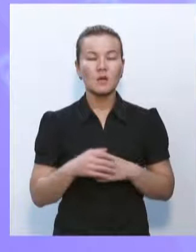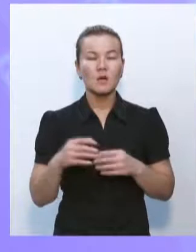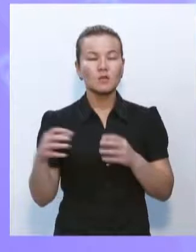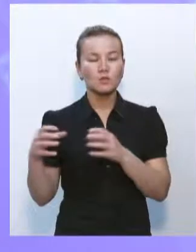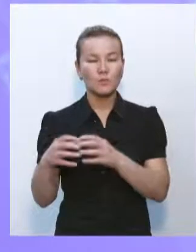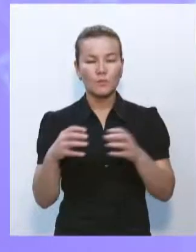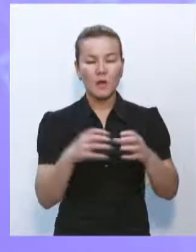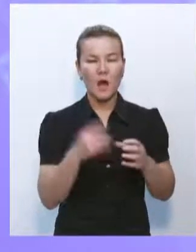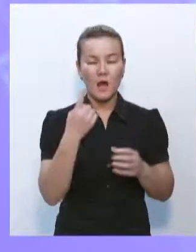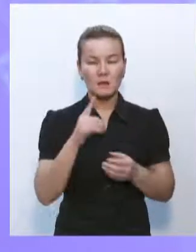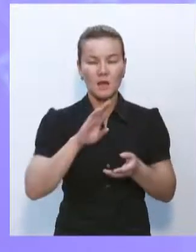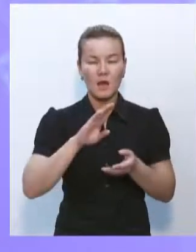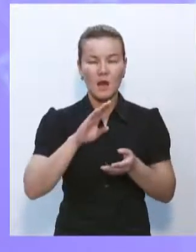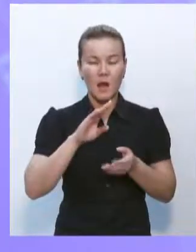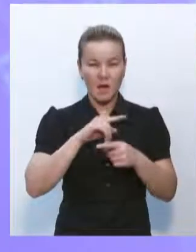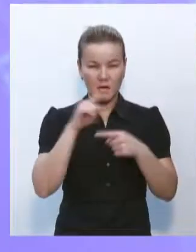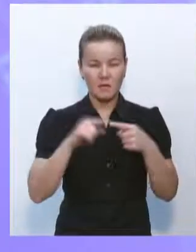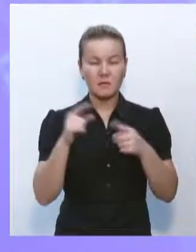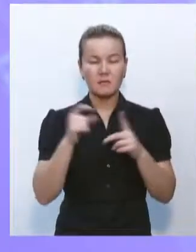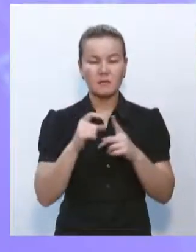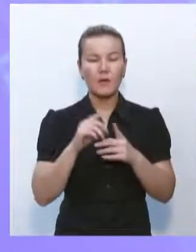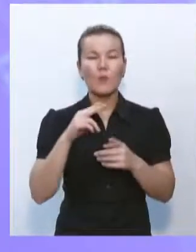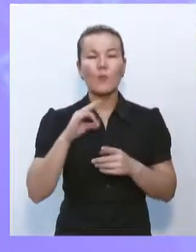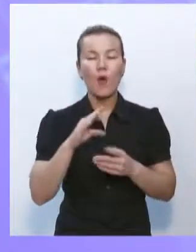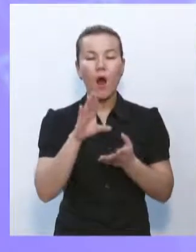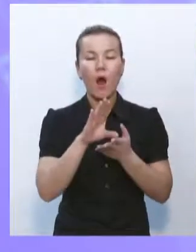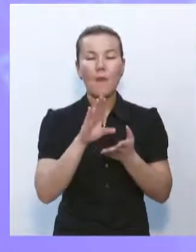Сгруппируйте однокоренные слова по образцу.